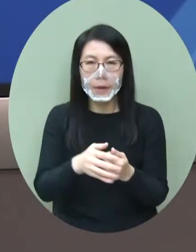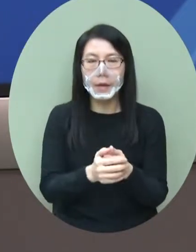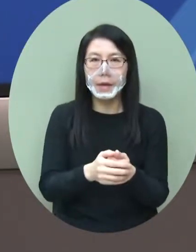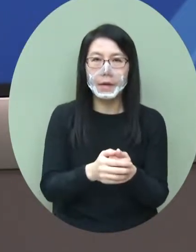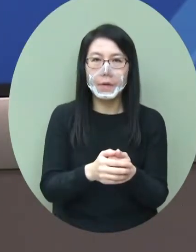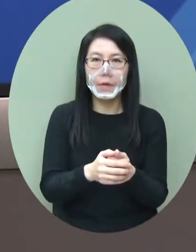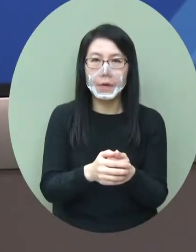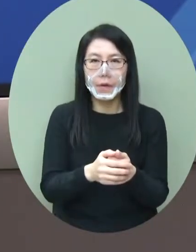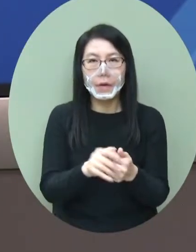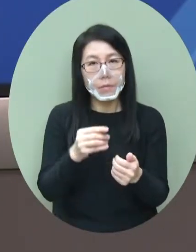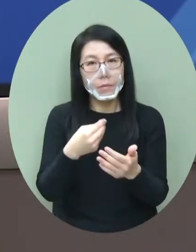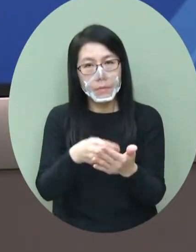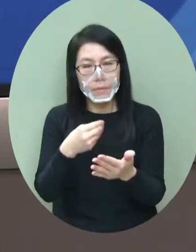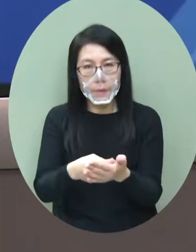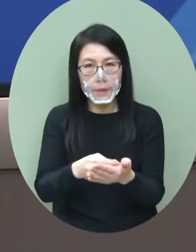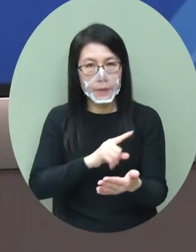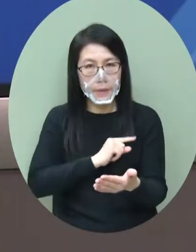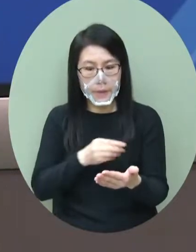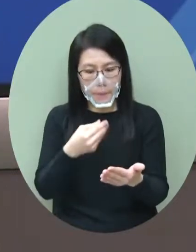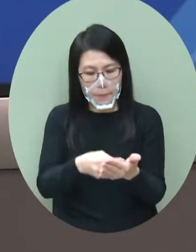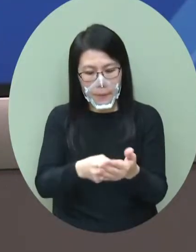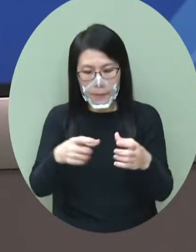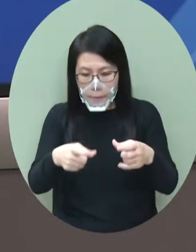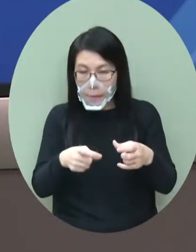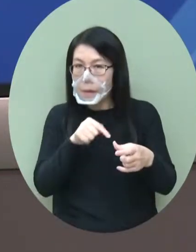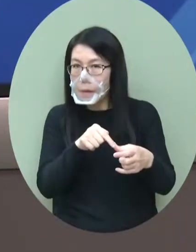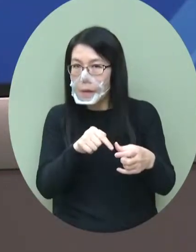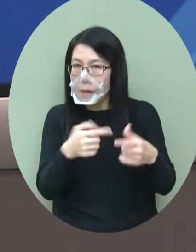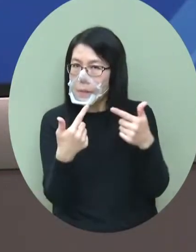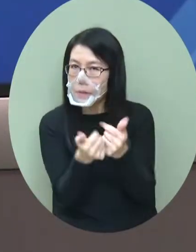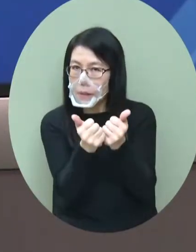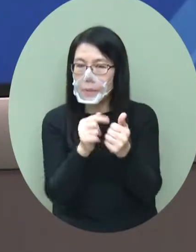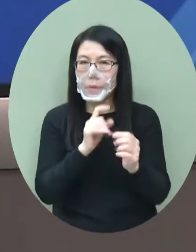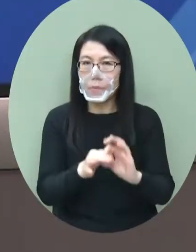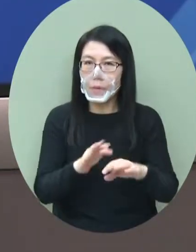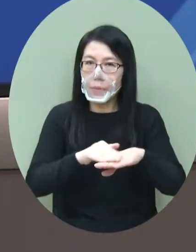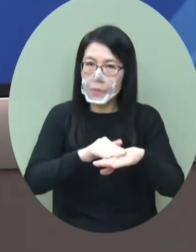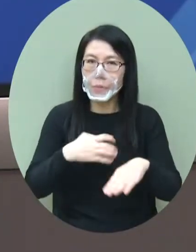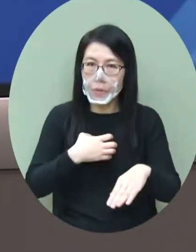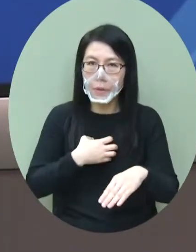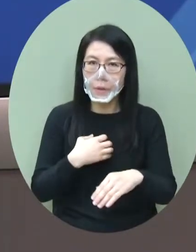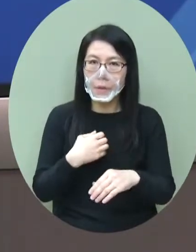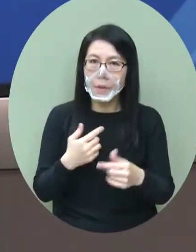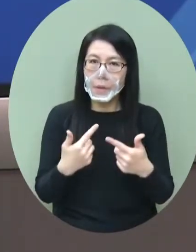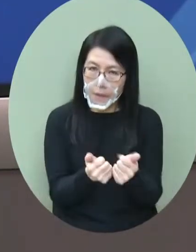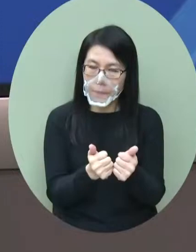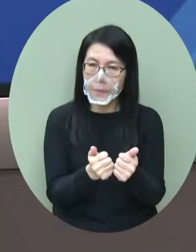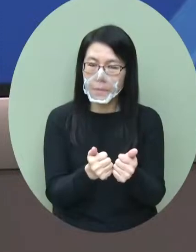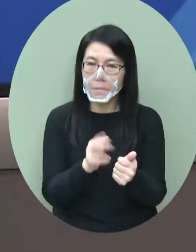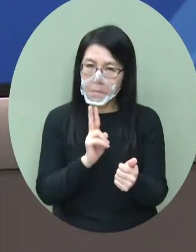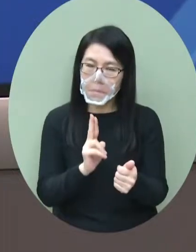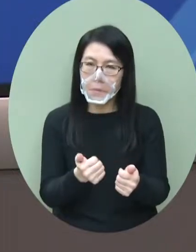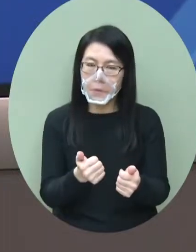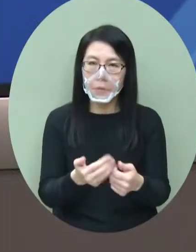搜寻的平台，大家可以看，就通过平台看看自己买到的测试包是不是符合规